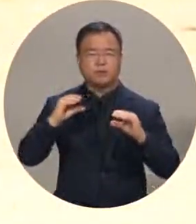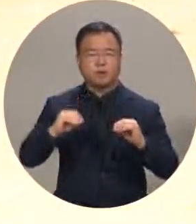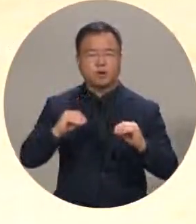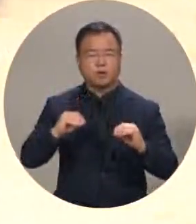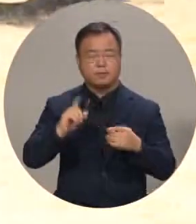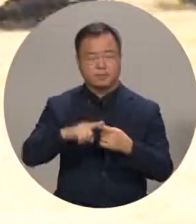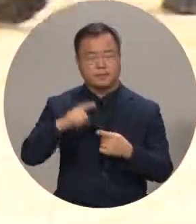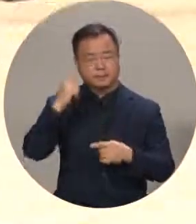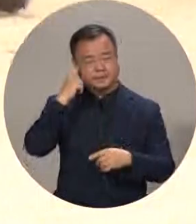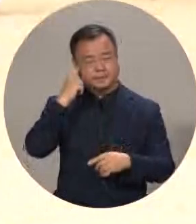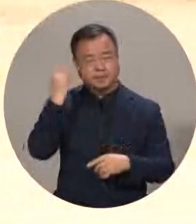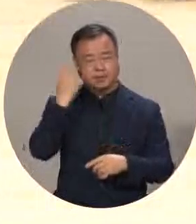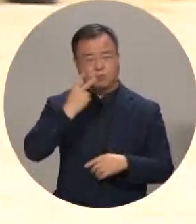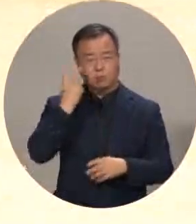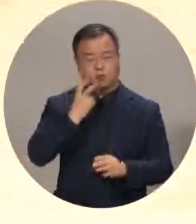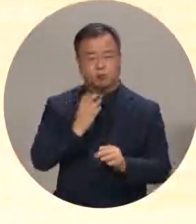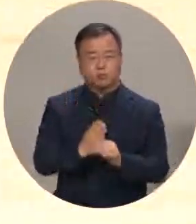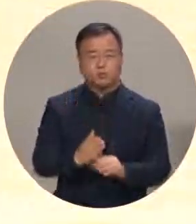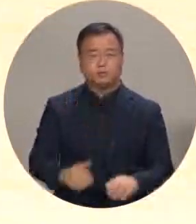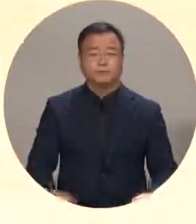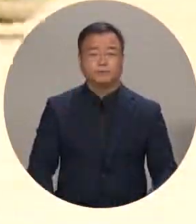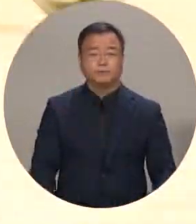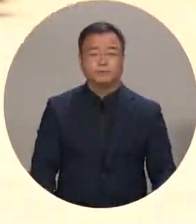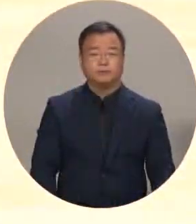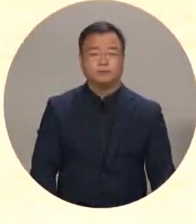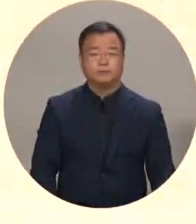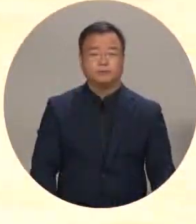있다고 밝혔습니다 BBS 뉴스 진태 있니다